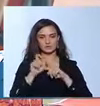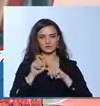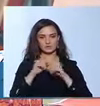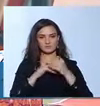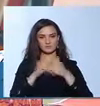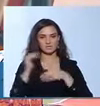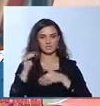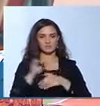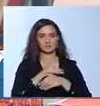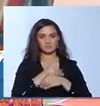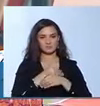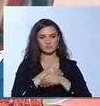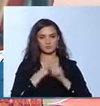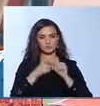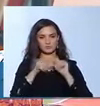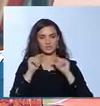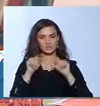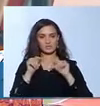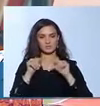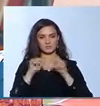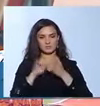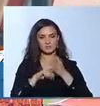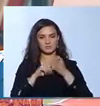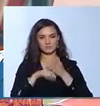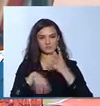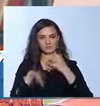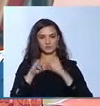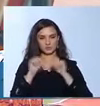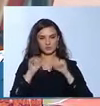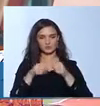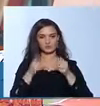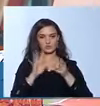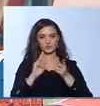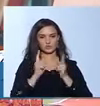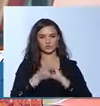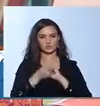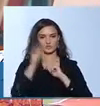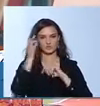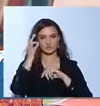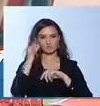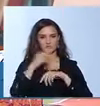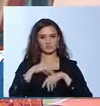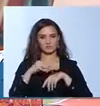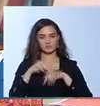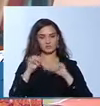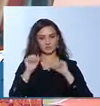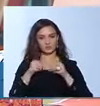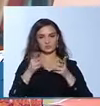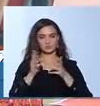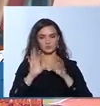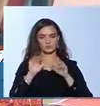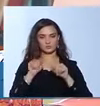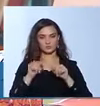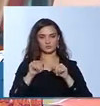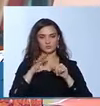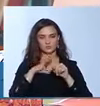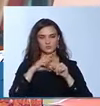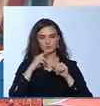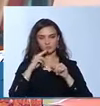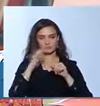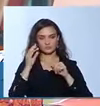მაღალია ტემპერატურა. აი ამ ფაქტორებს შეუძლია თუ არა შეცვალოს თმის სტრუქტურა და შეიძლება თუ არა გავლენა იქონიოს